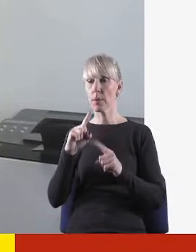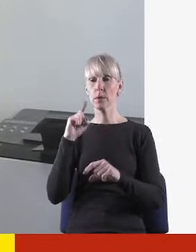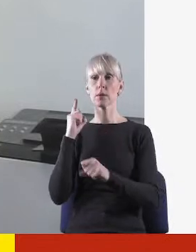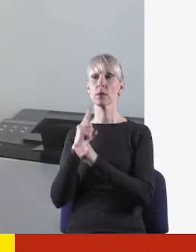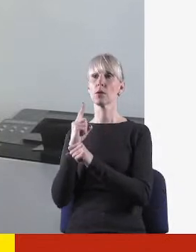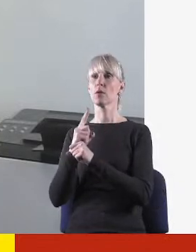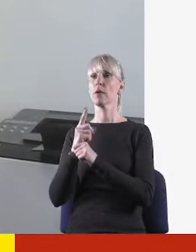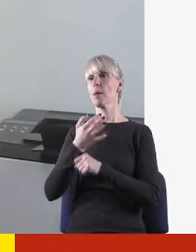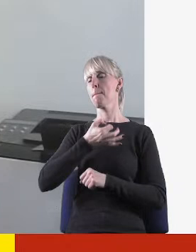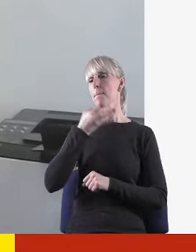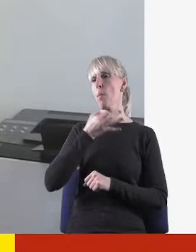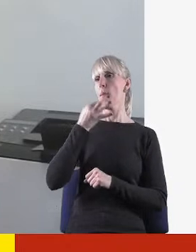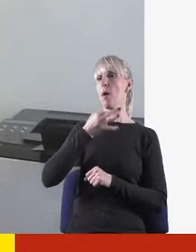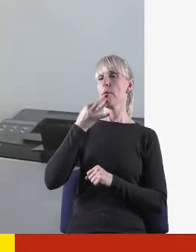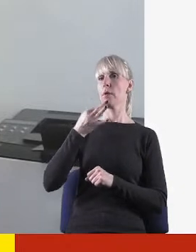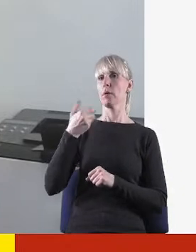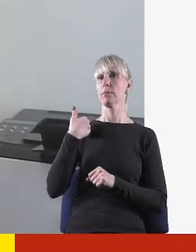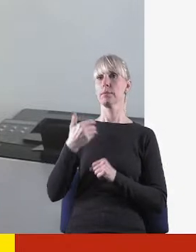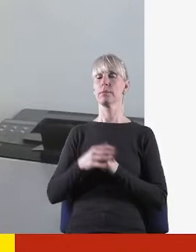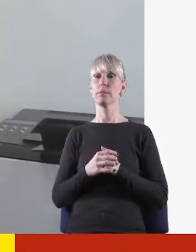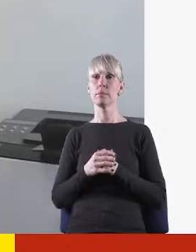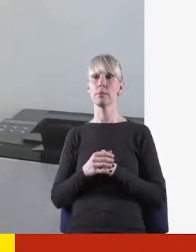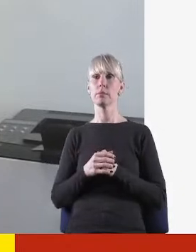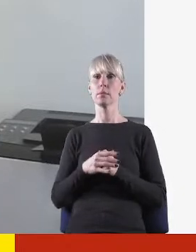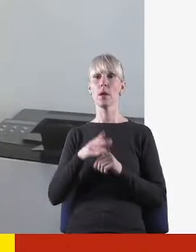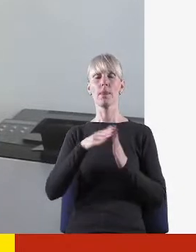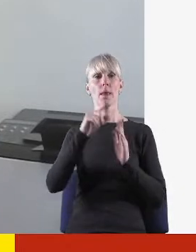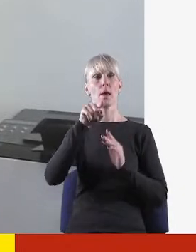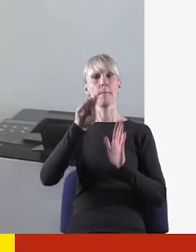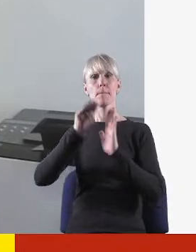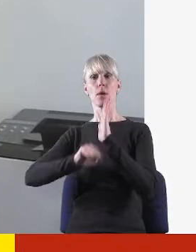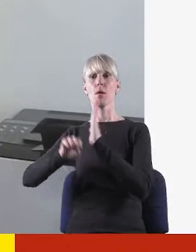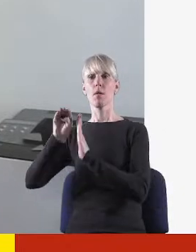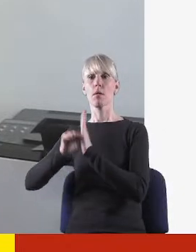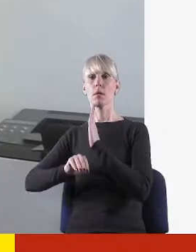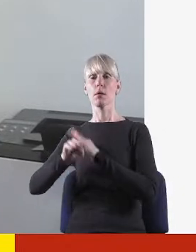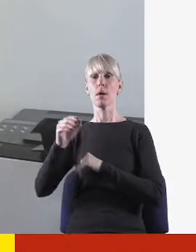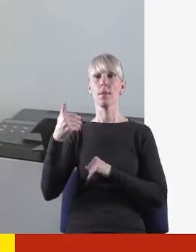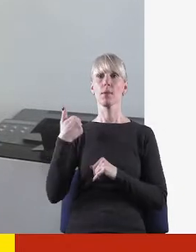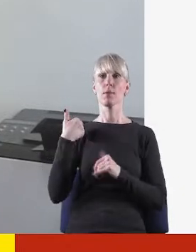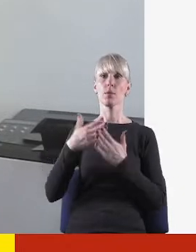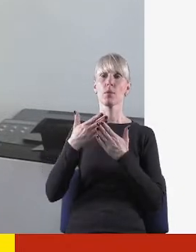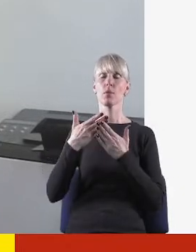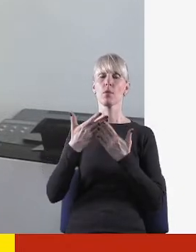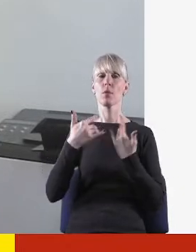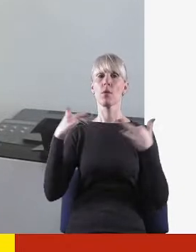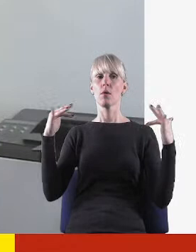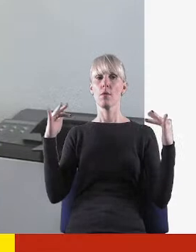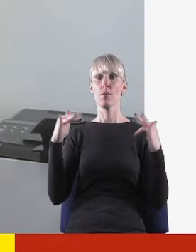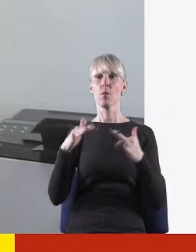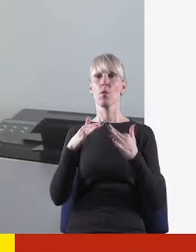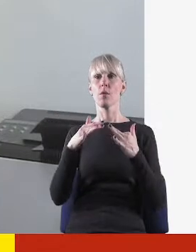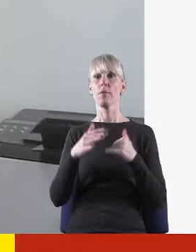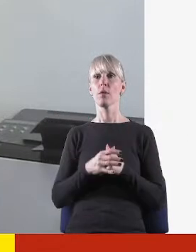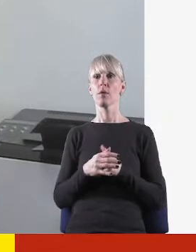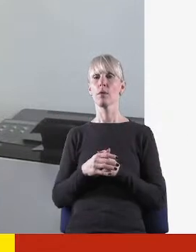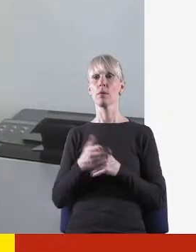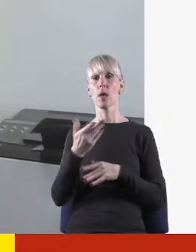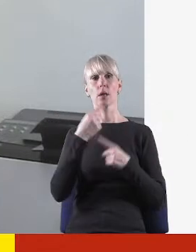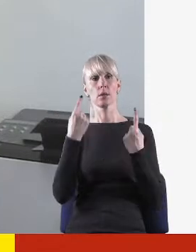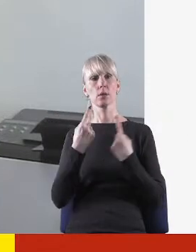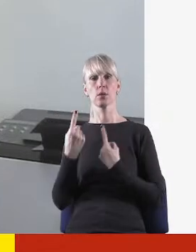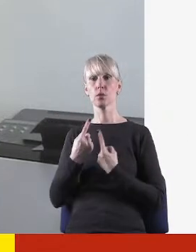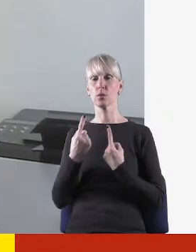poprawiać. I niewątpliwie te programy, to już powtarzam się, miały pozytywny wpływ na sytuację